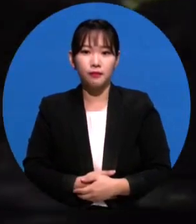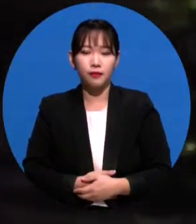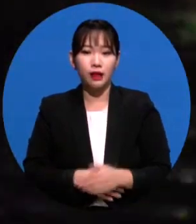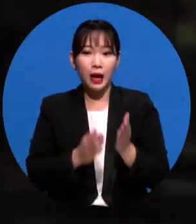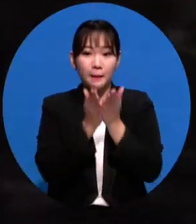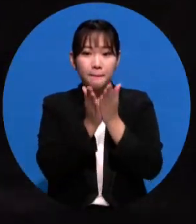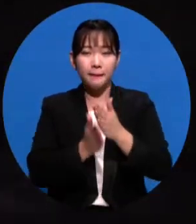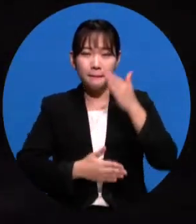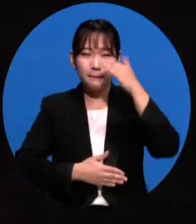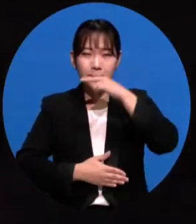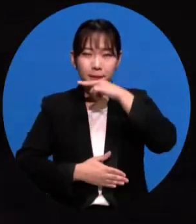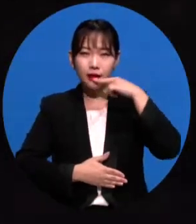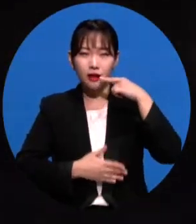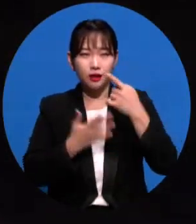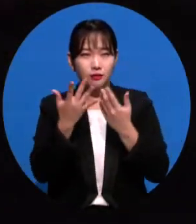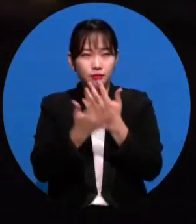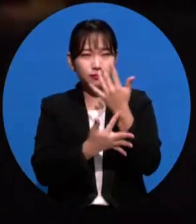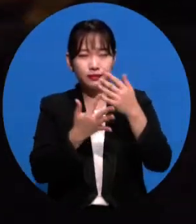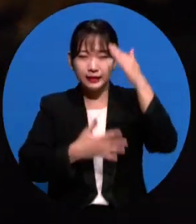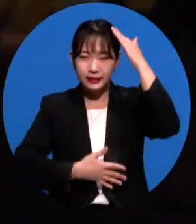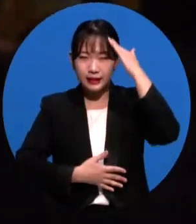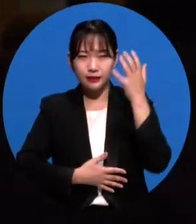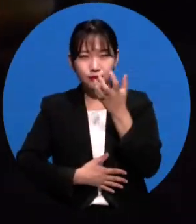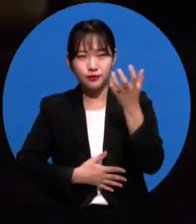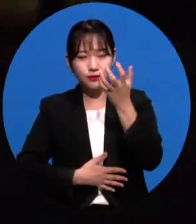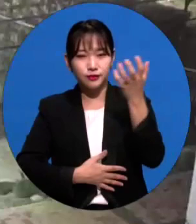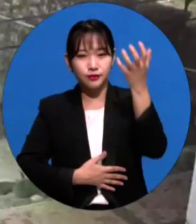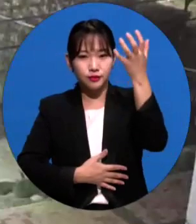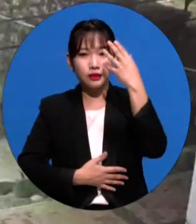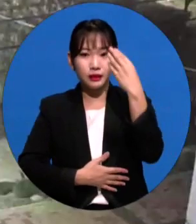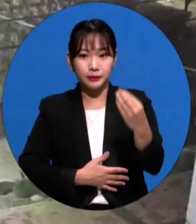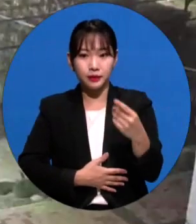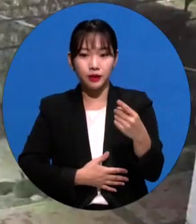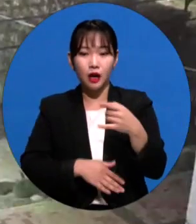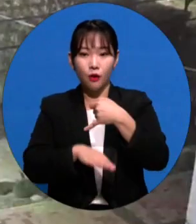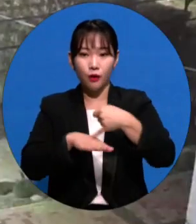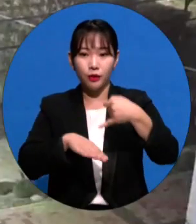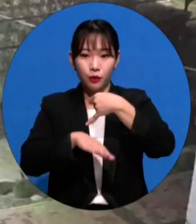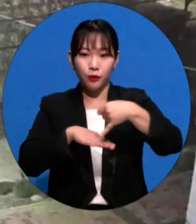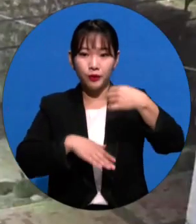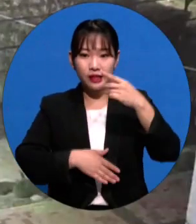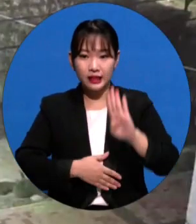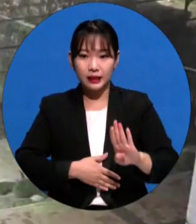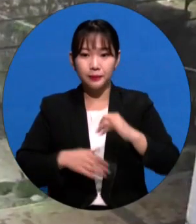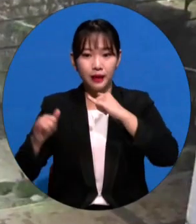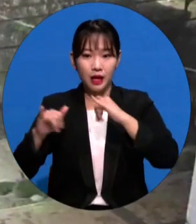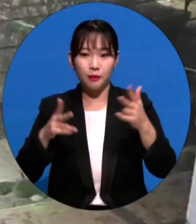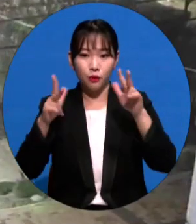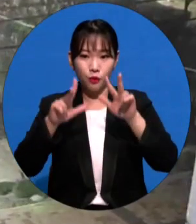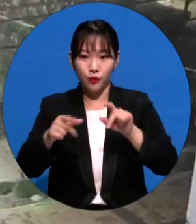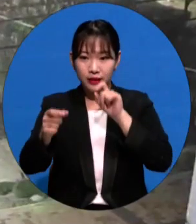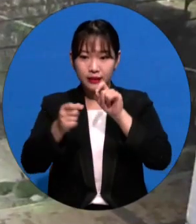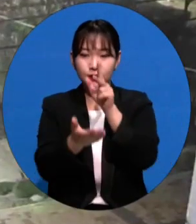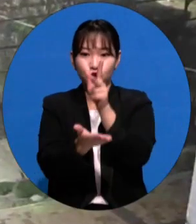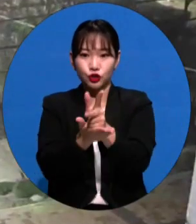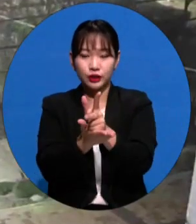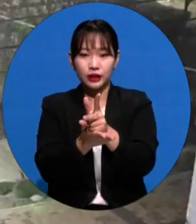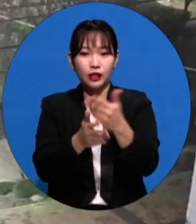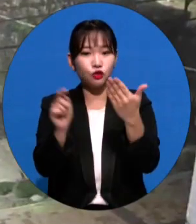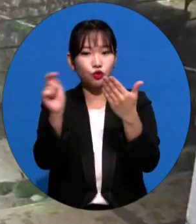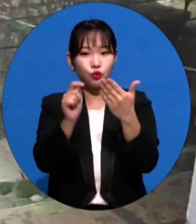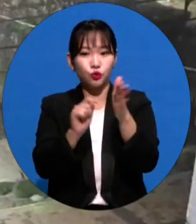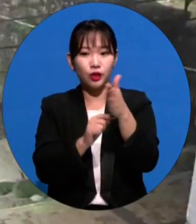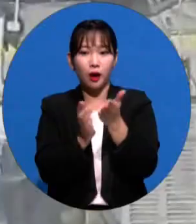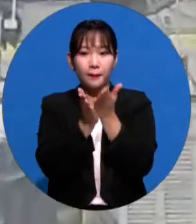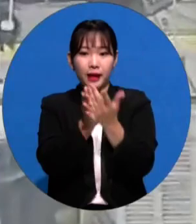배 위로 시뻘건 불길이 검은 연기와 함께 솟아오릅니다. 완도군 완도 해변공원 인근 해상에 정박해 있던 9톤급